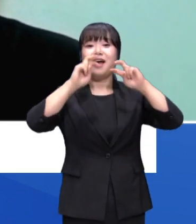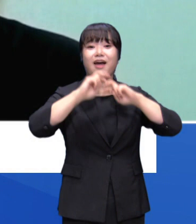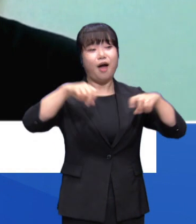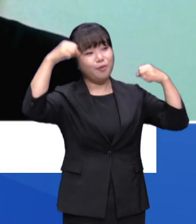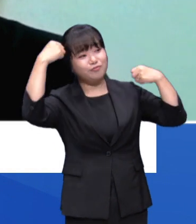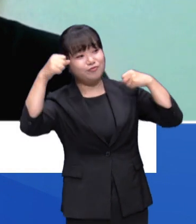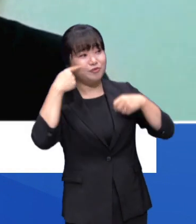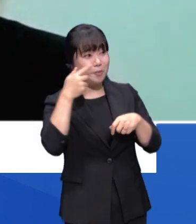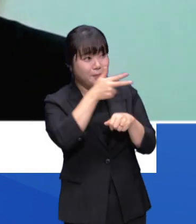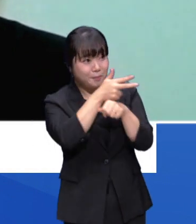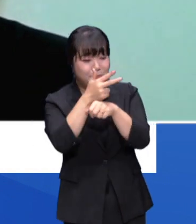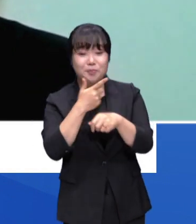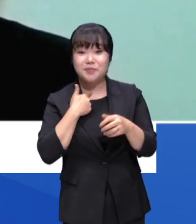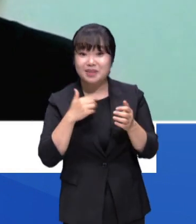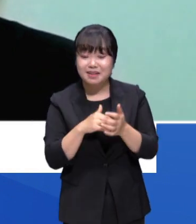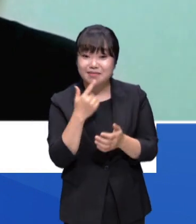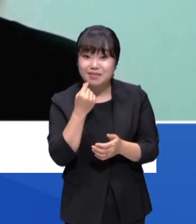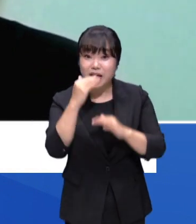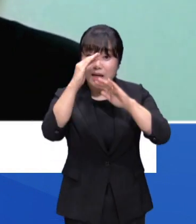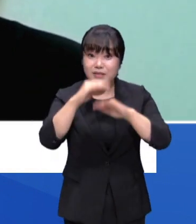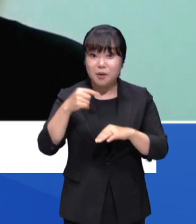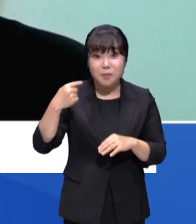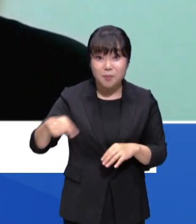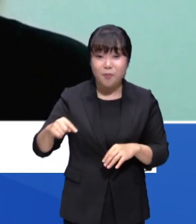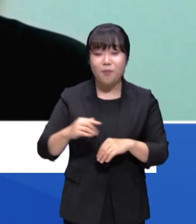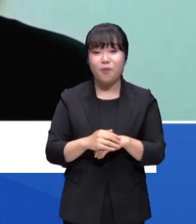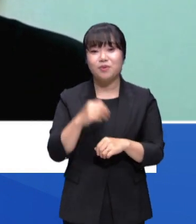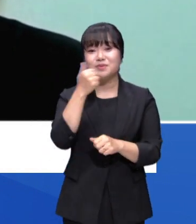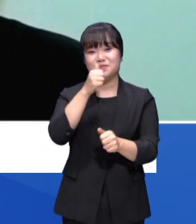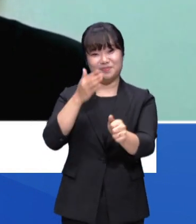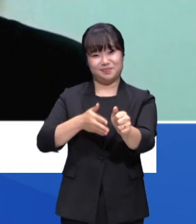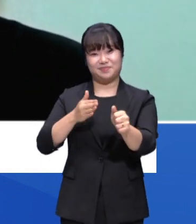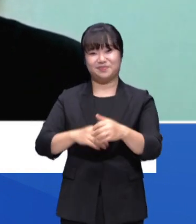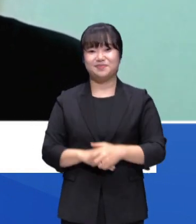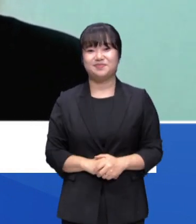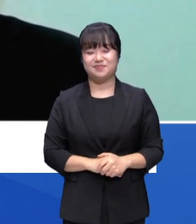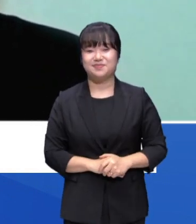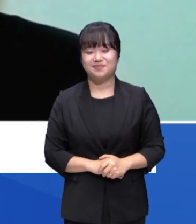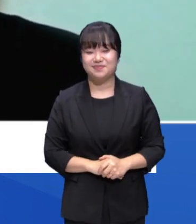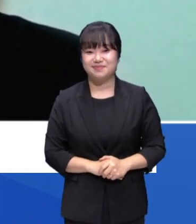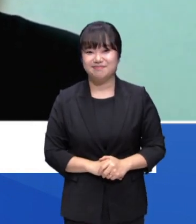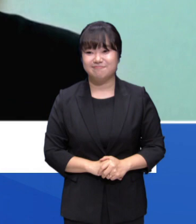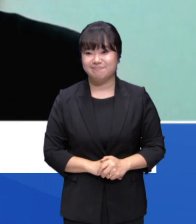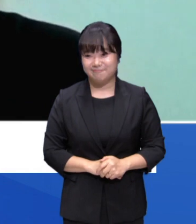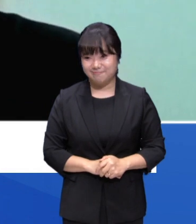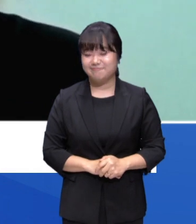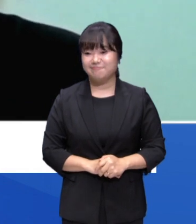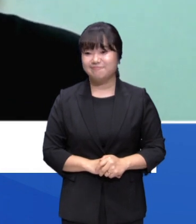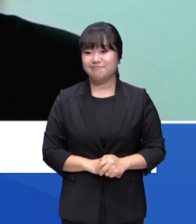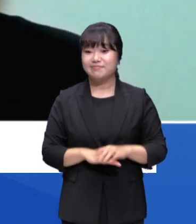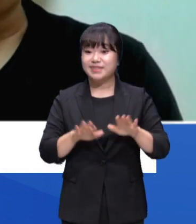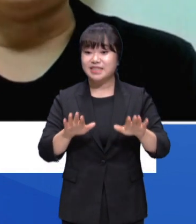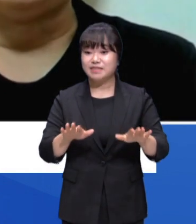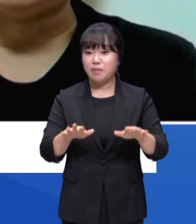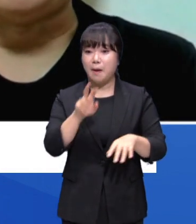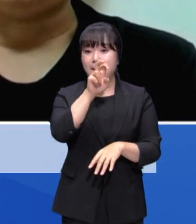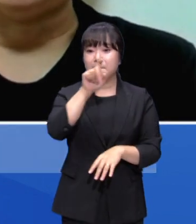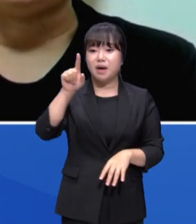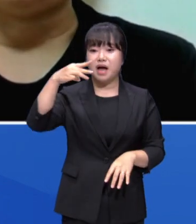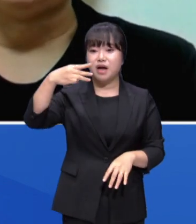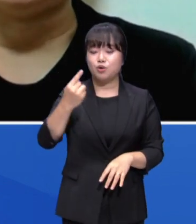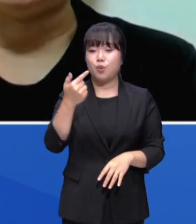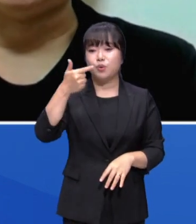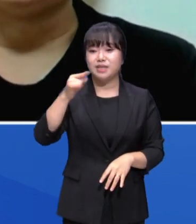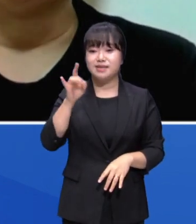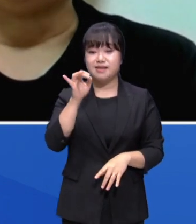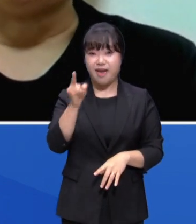취재하셨다고 들었습니다. 정확히 어떤 무대를 감상하고 오셨는지 전해주시지요. 네, 이번 마로니에 공원 야외